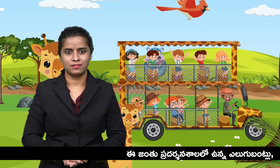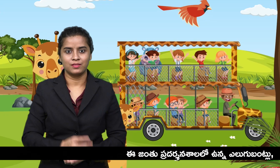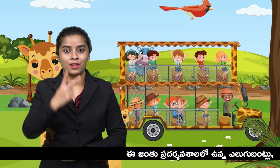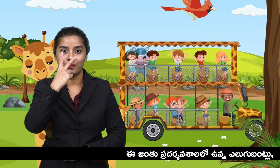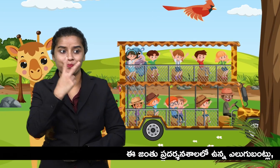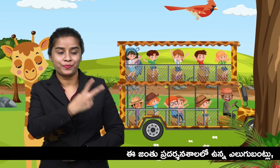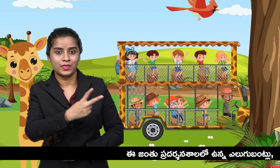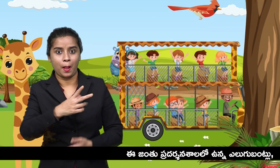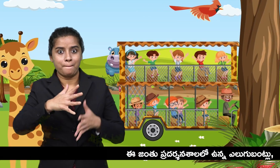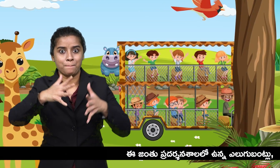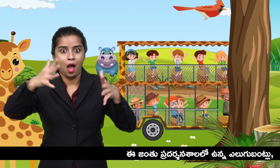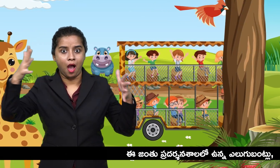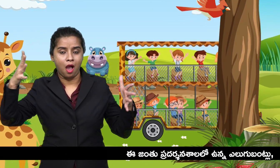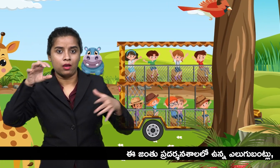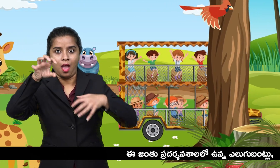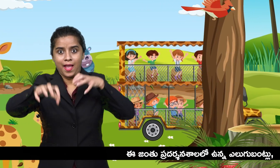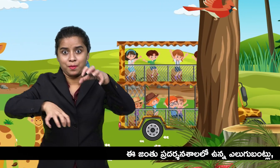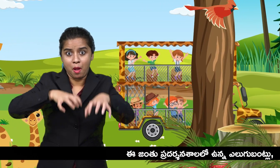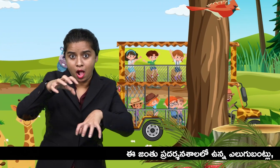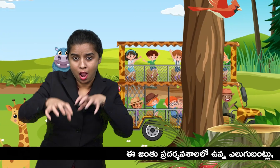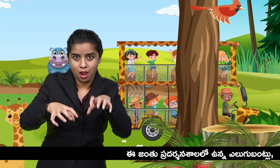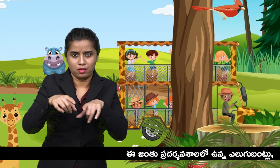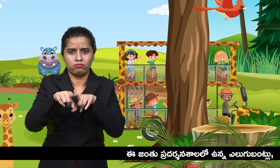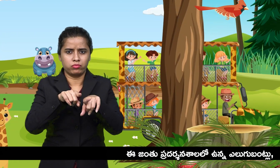ఈ జంతు ప్రదర్శనశాలలో ఉన్న ఎలుగుబంట్లు,